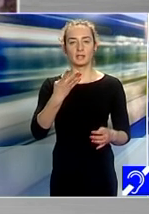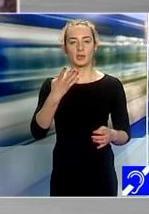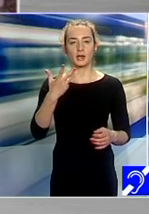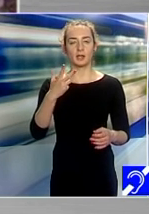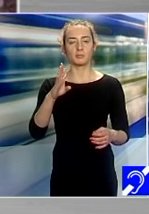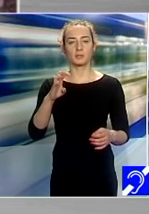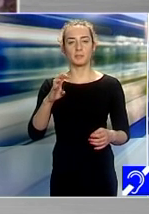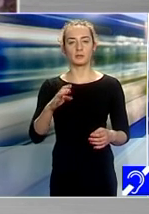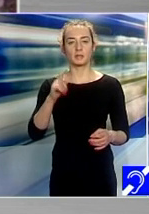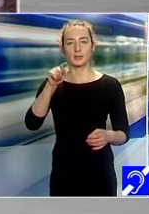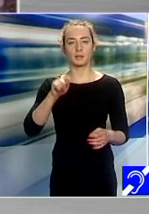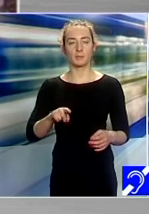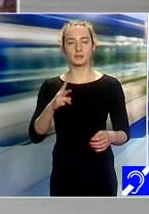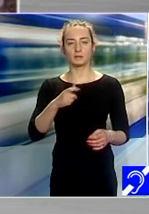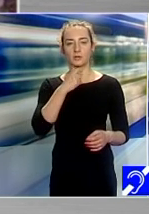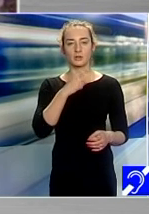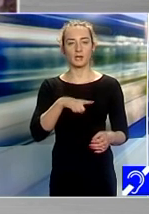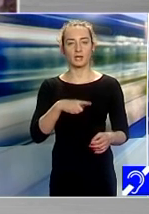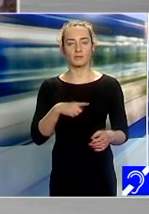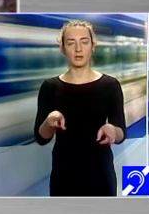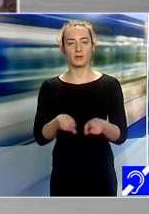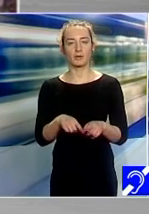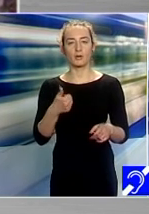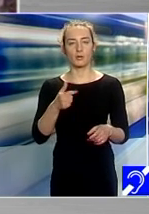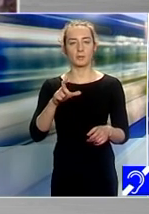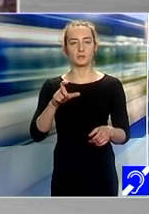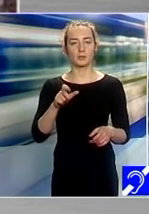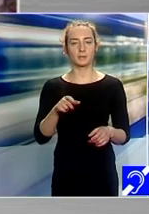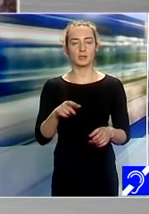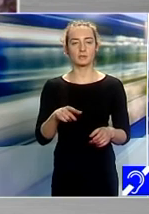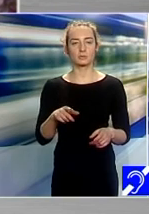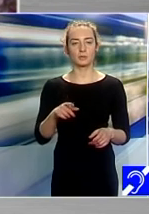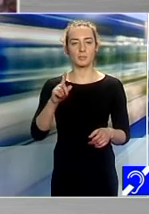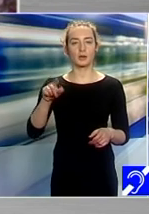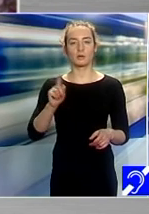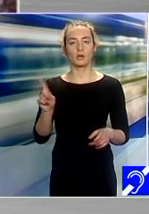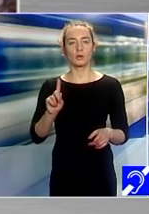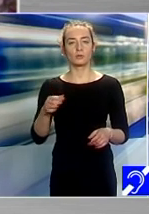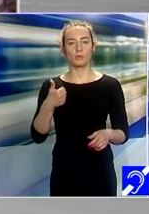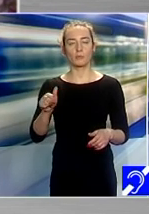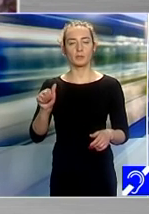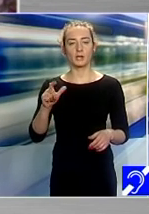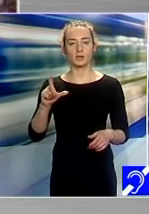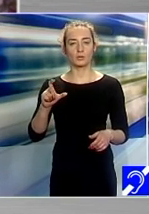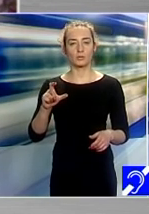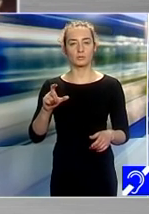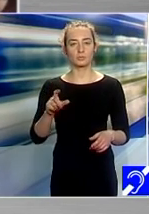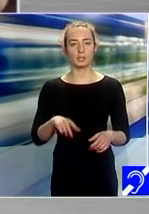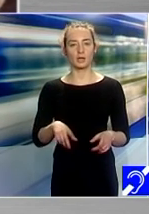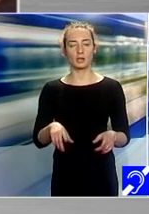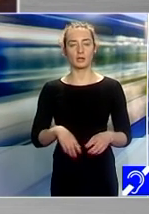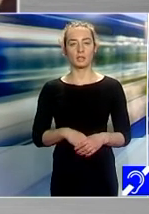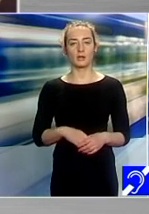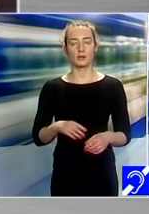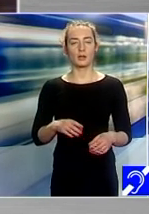3400, dacă împarți la 2 ani, ar ieși practic cam 1700 pe lună versus 1200 pe lună dacă ar fi optat pentru varianta de 2 ani.